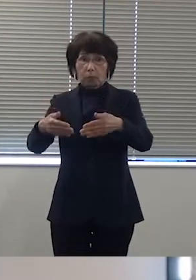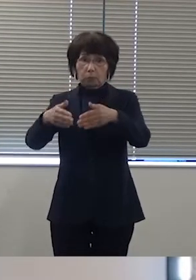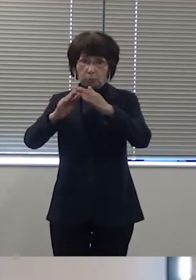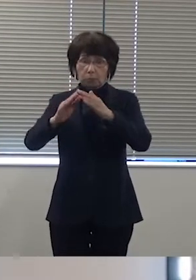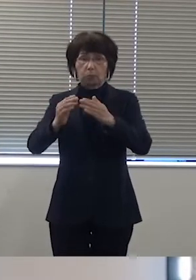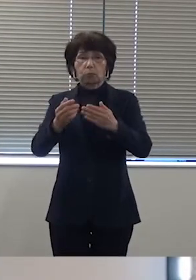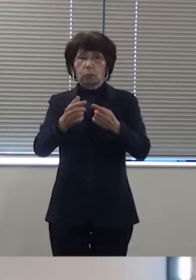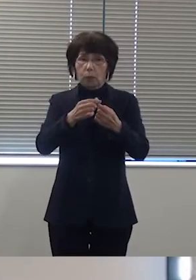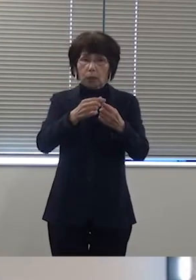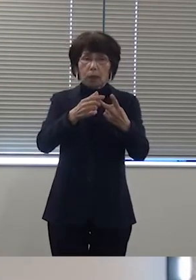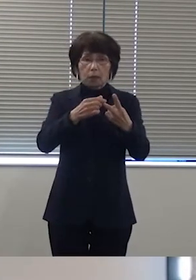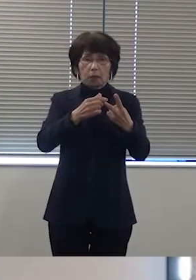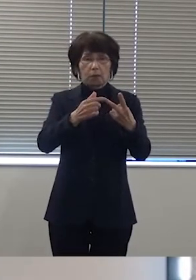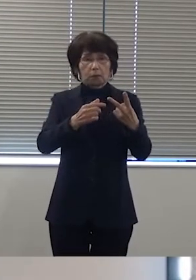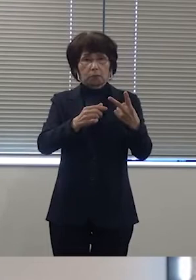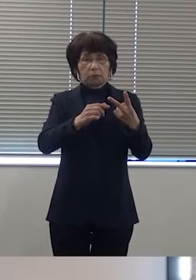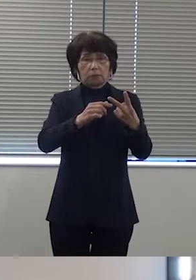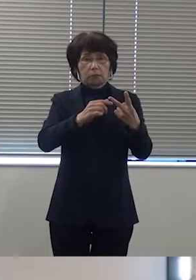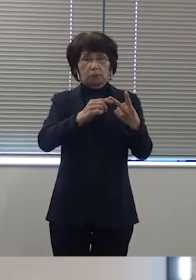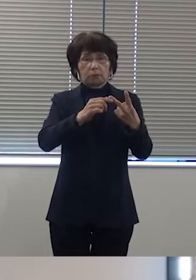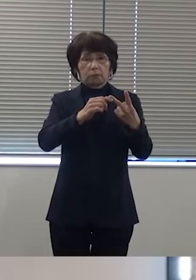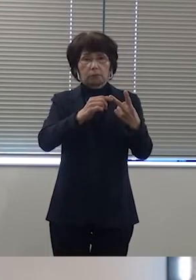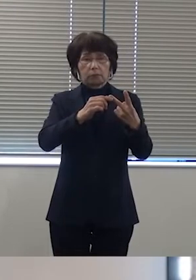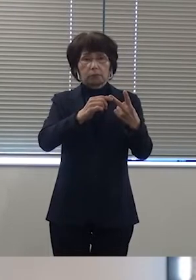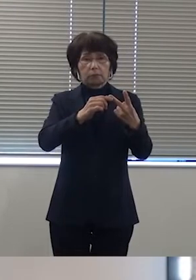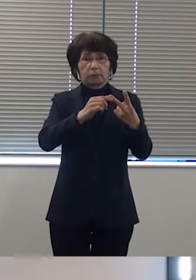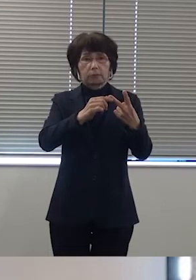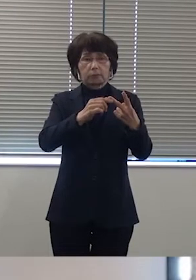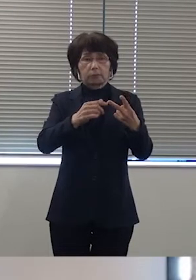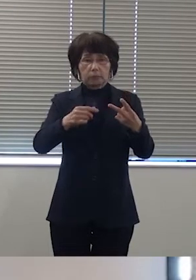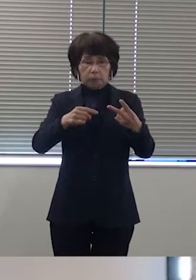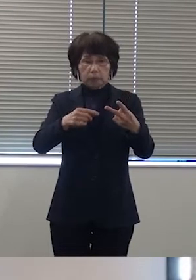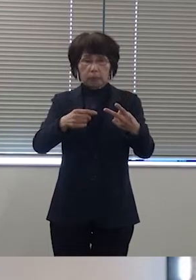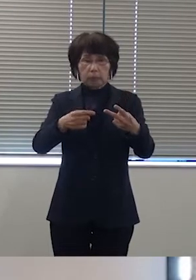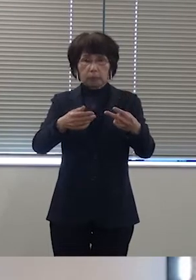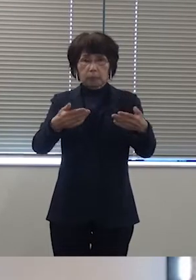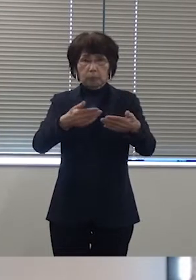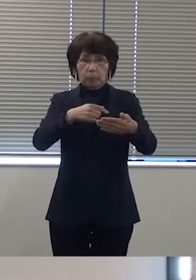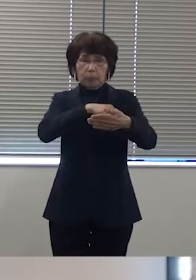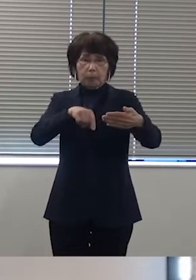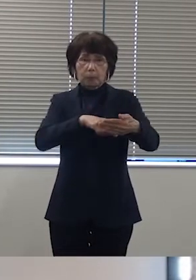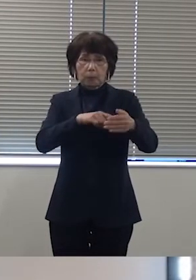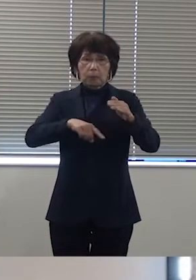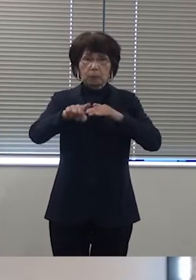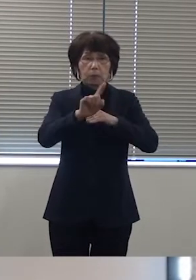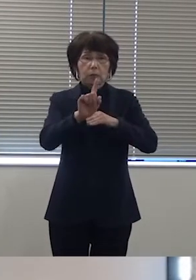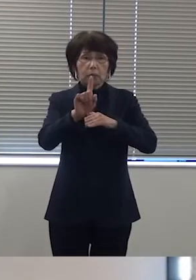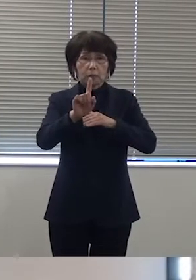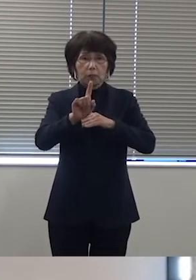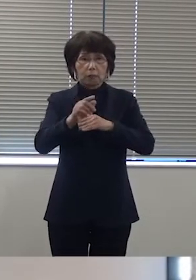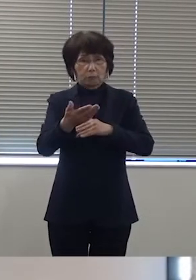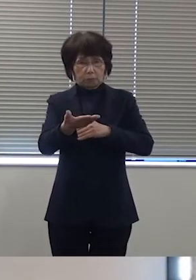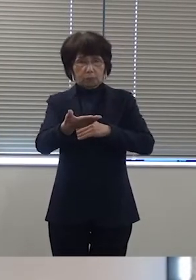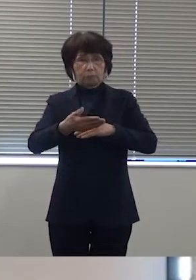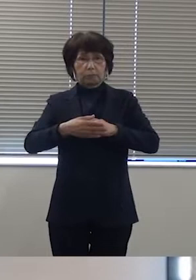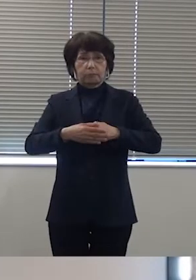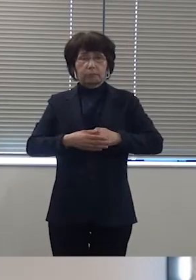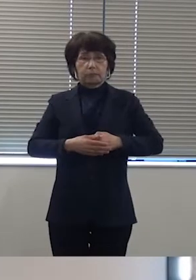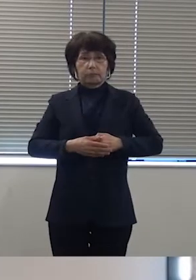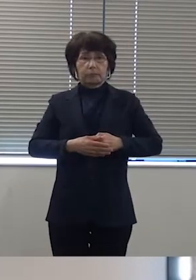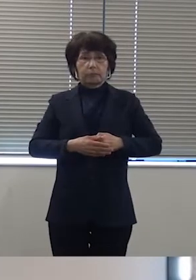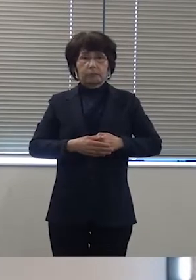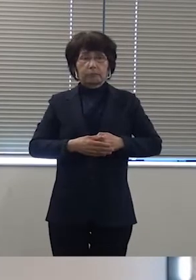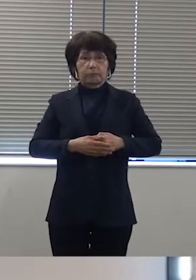市長のイメージとして描いていらっしゃるのか、であとは出来上がる時期ですね、急ぐしかないと思うんですけれども、その部